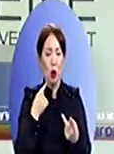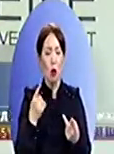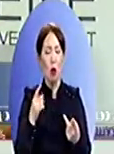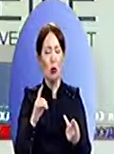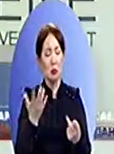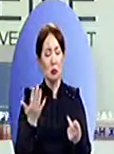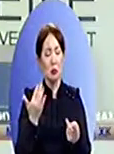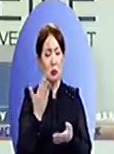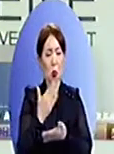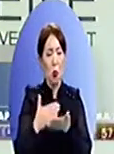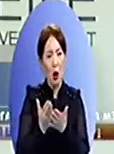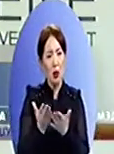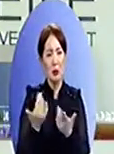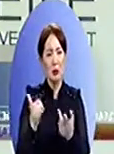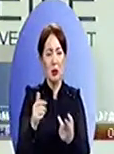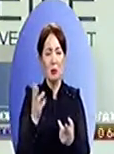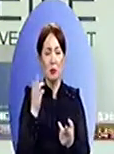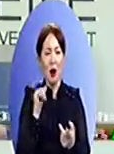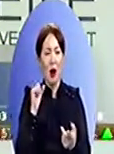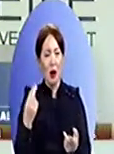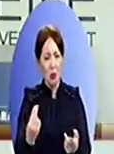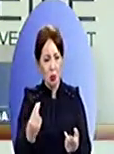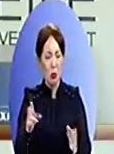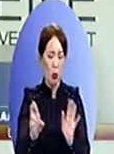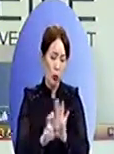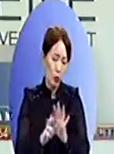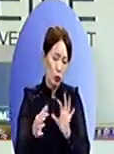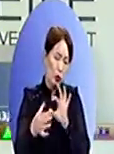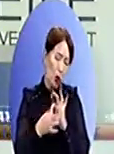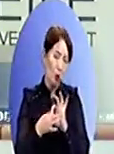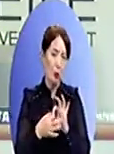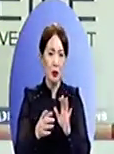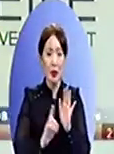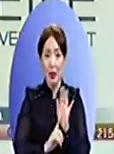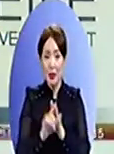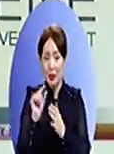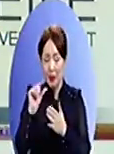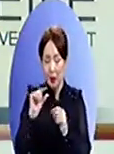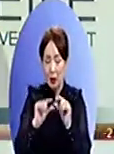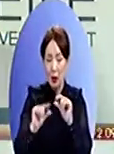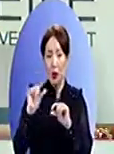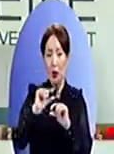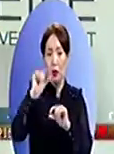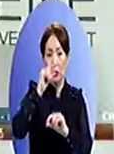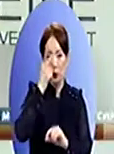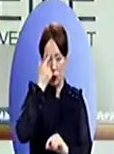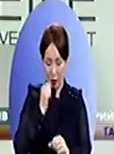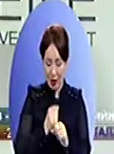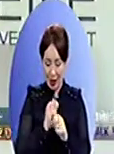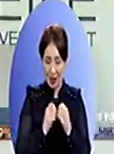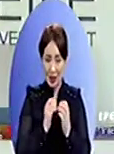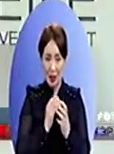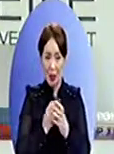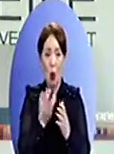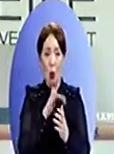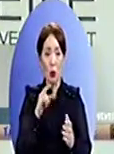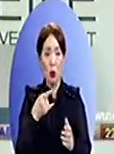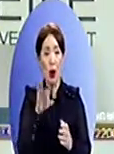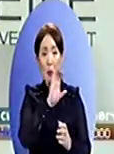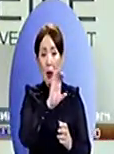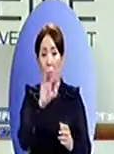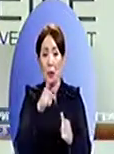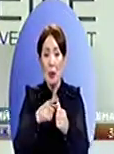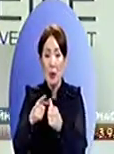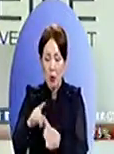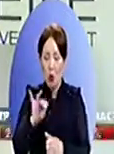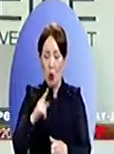одоо даац одоо боломжийн хүрээнд бид нар бол эхнээс нь ингээ үе шаттайгаар одоо Монголд үйл ажиллагаа явуулж байгаа уул уурхайн компаниудын